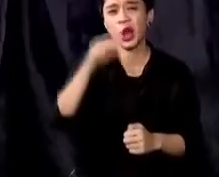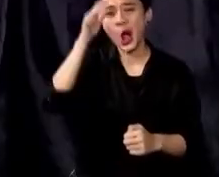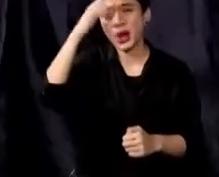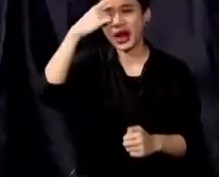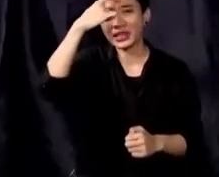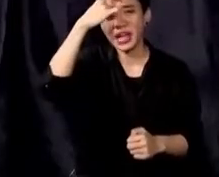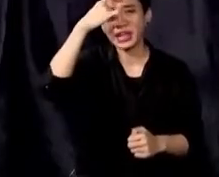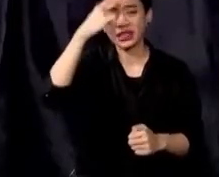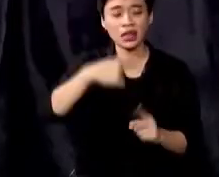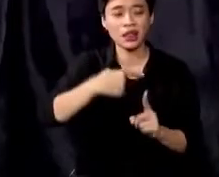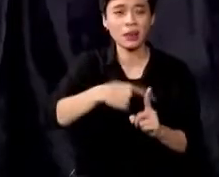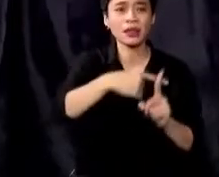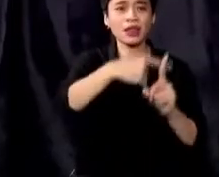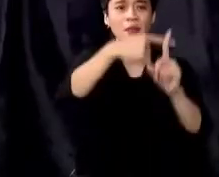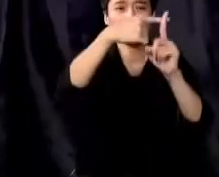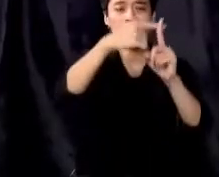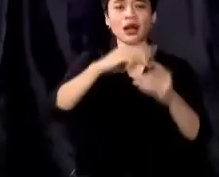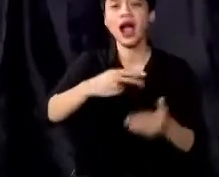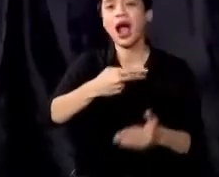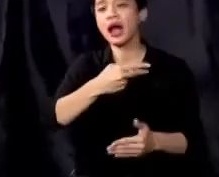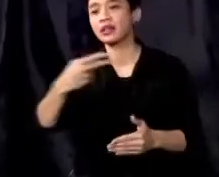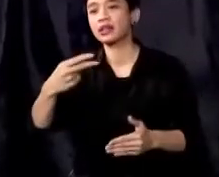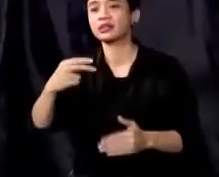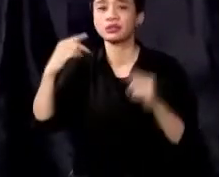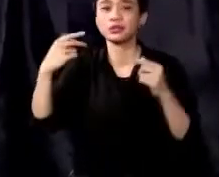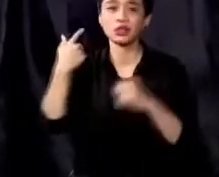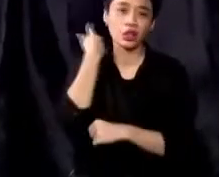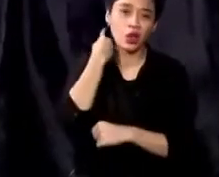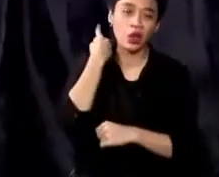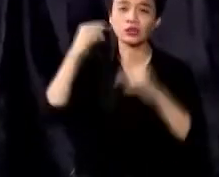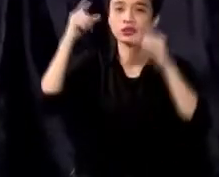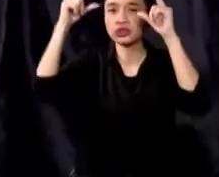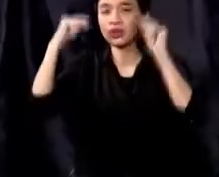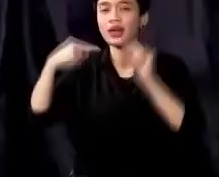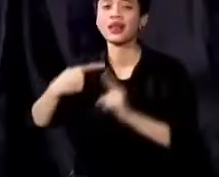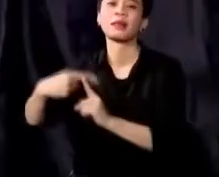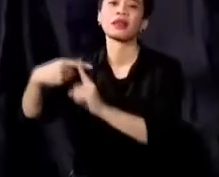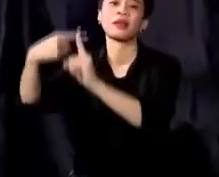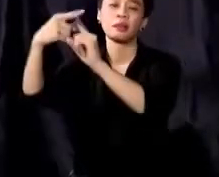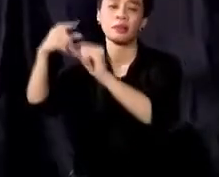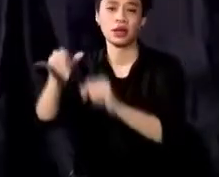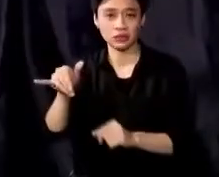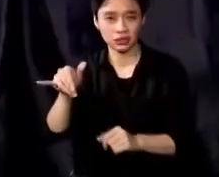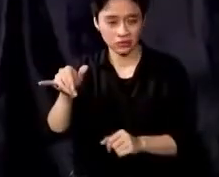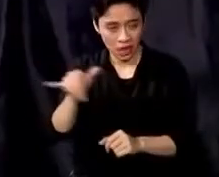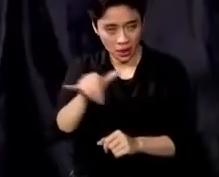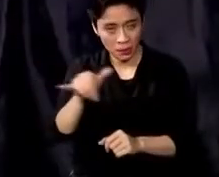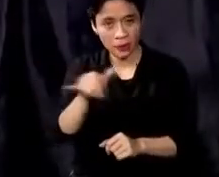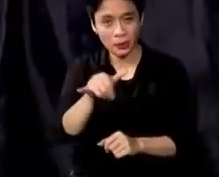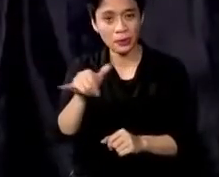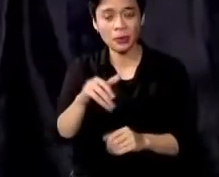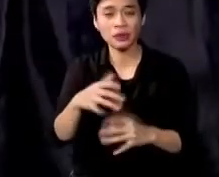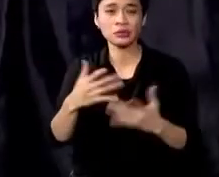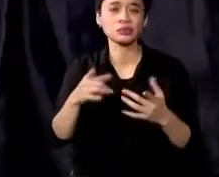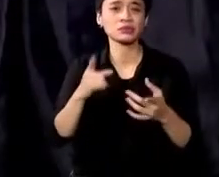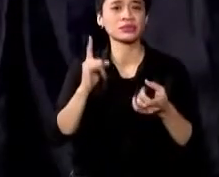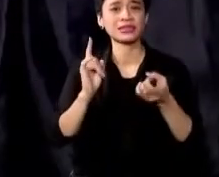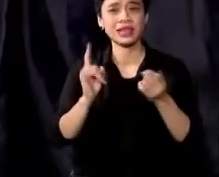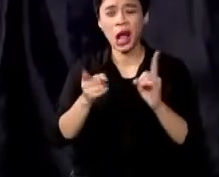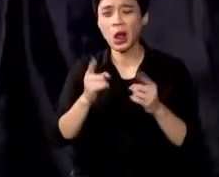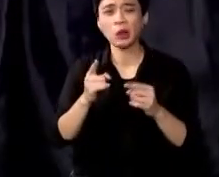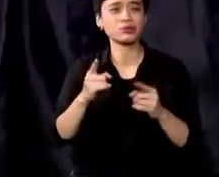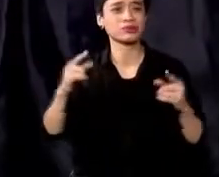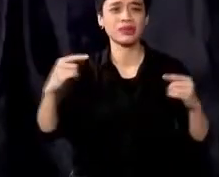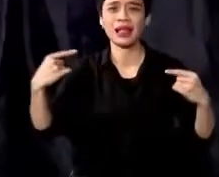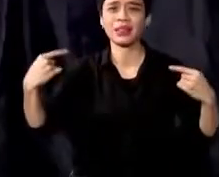kebutuhan tenaga kesehatan juga ikut bertambah nah kalaupun pemerintah menambah fasilitas dan tenaga kesehatan tapi jumlah pasien juga terus